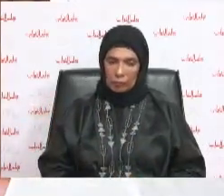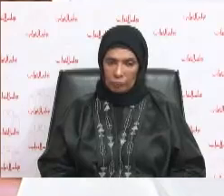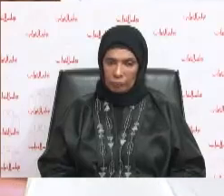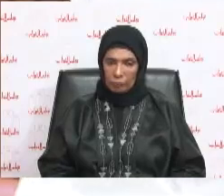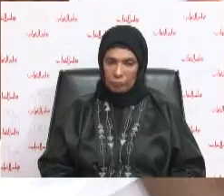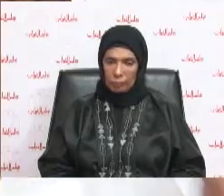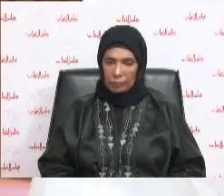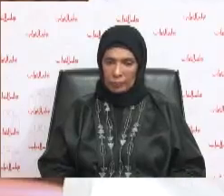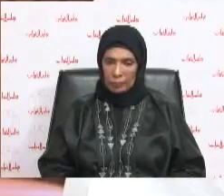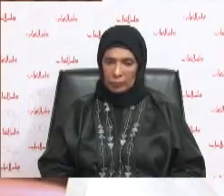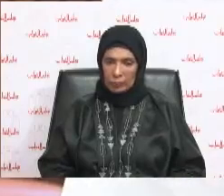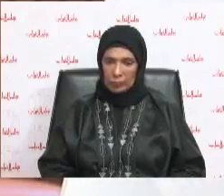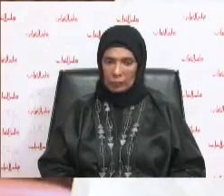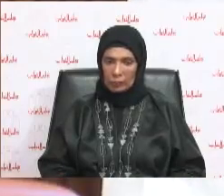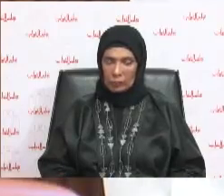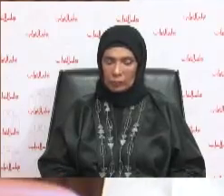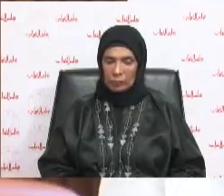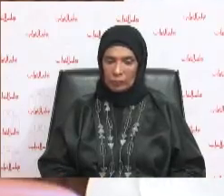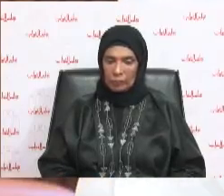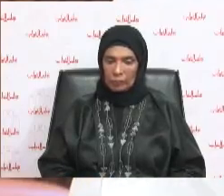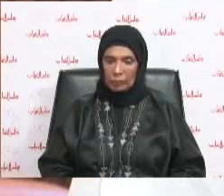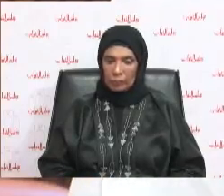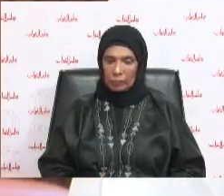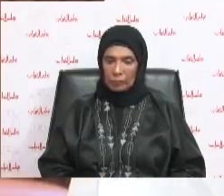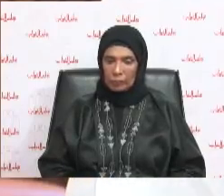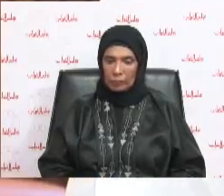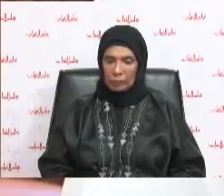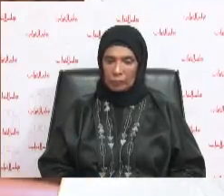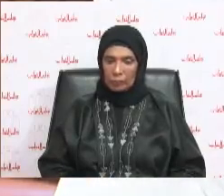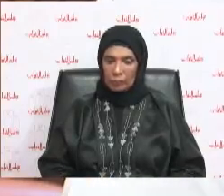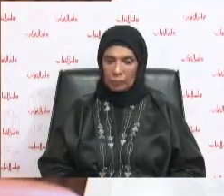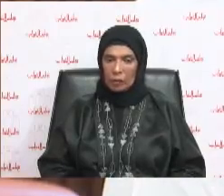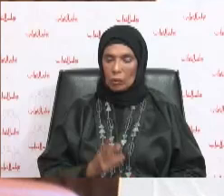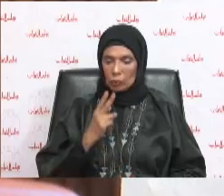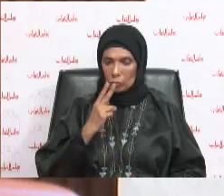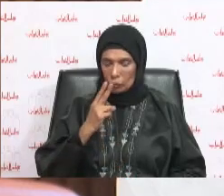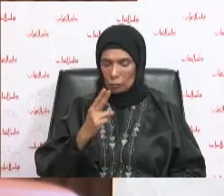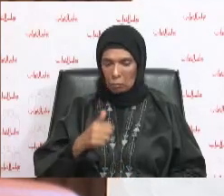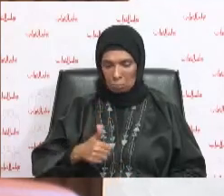انا يعني حسب الامكانات اللي عندهم الحين حاليا انا اشوف يعني انهم